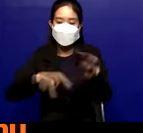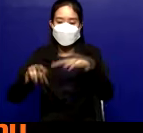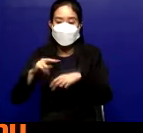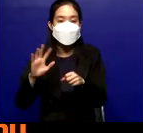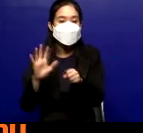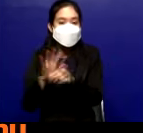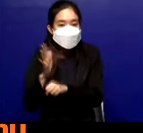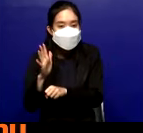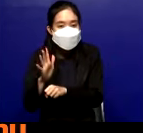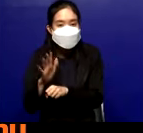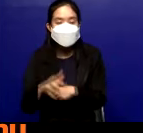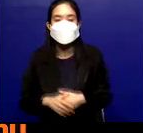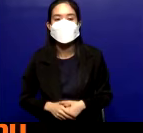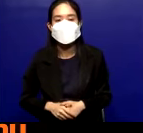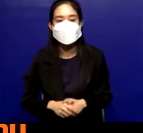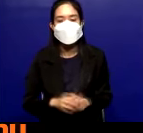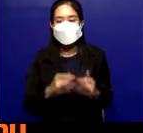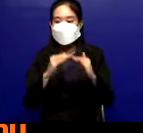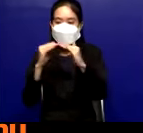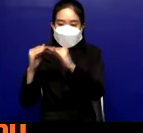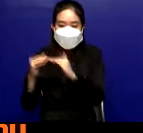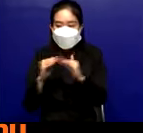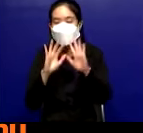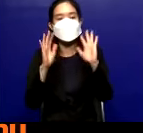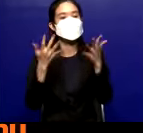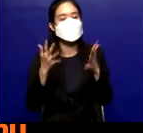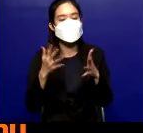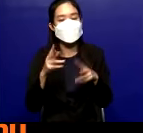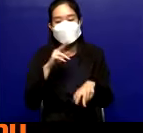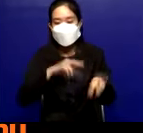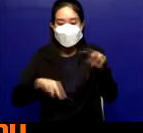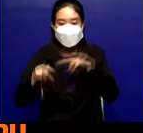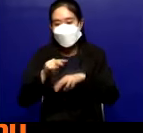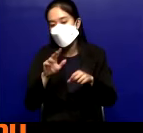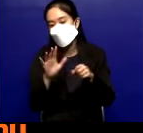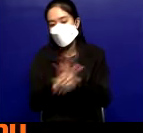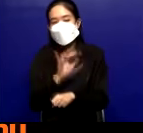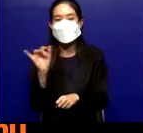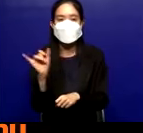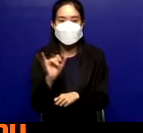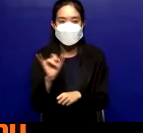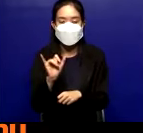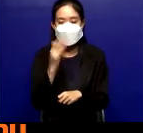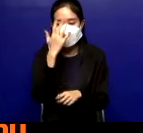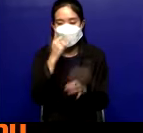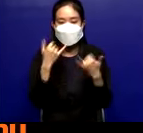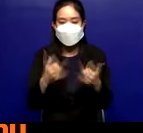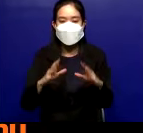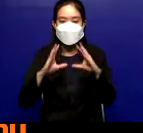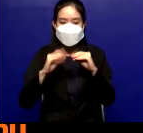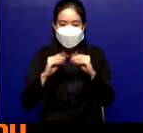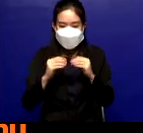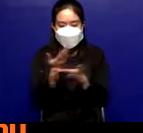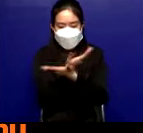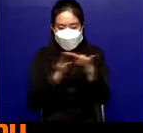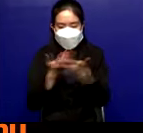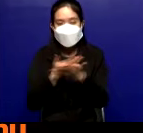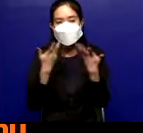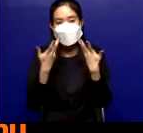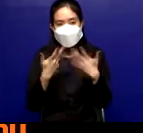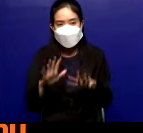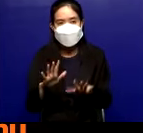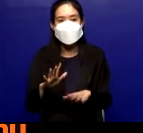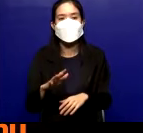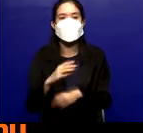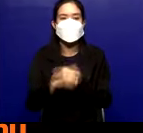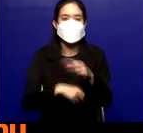นาเด็กและเยาวชนแห่งชาติหรือกดยช.เนี่ยได้มีมติไว้ถึง2ครั้ง2คราวว่าตั้ง8ปีเมื่อประมาณ65เป็นต้น